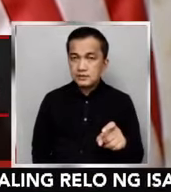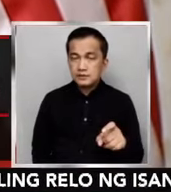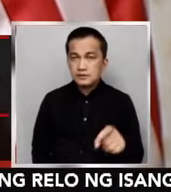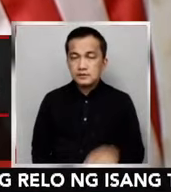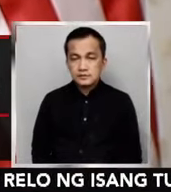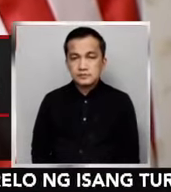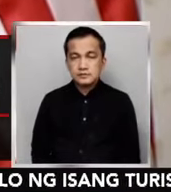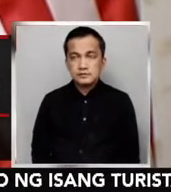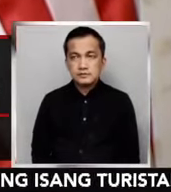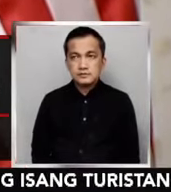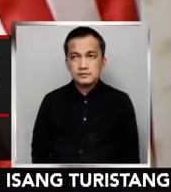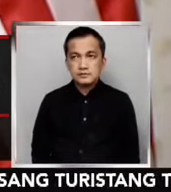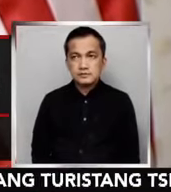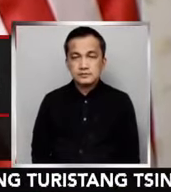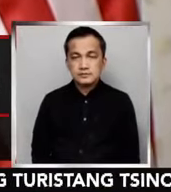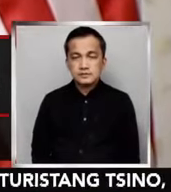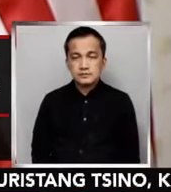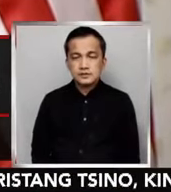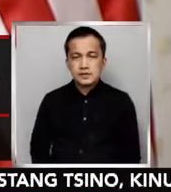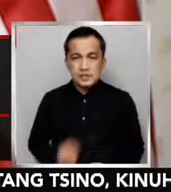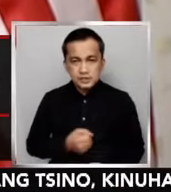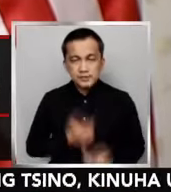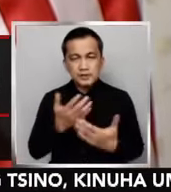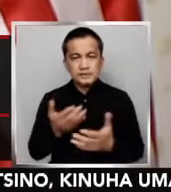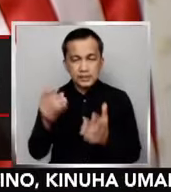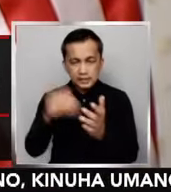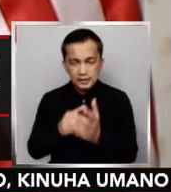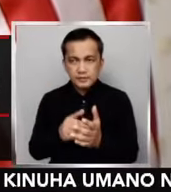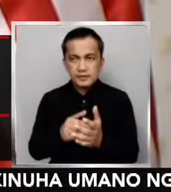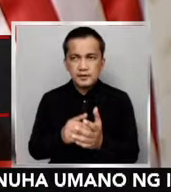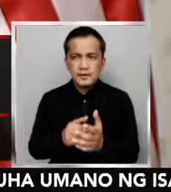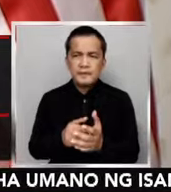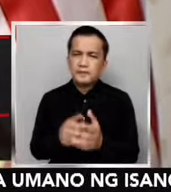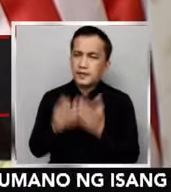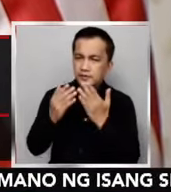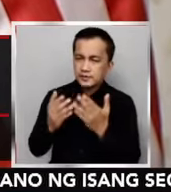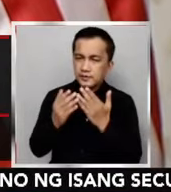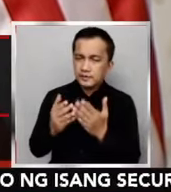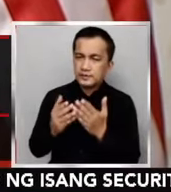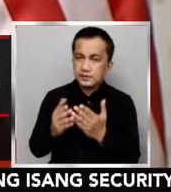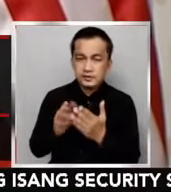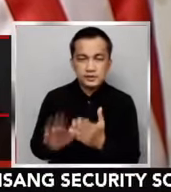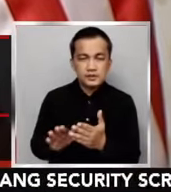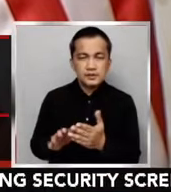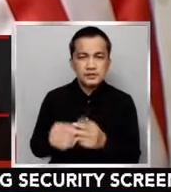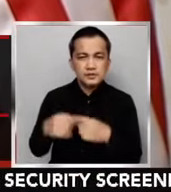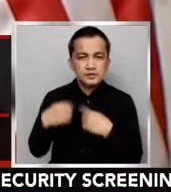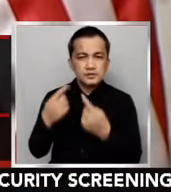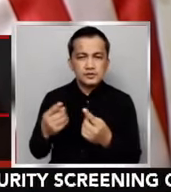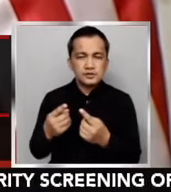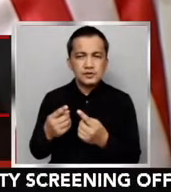the ex again my prof and gra this been